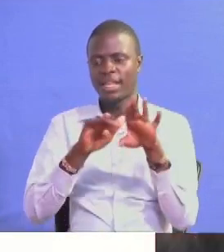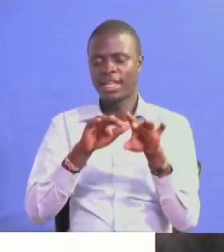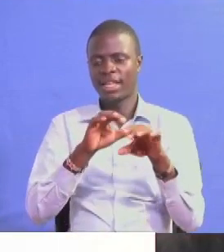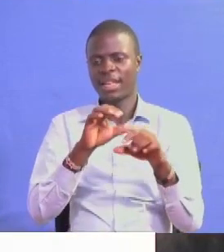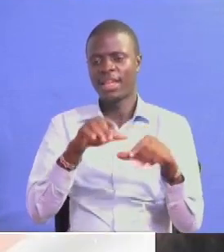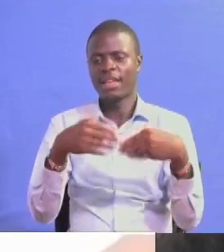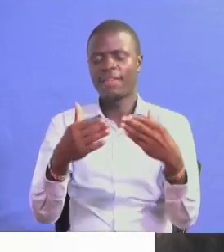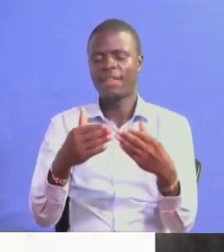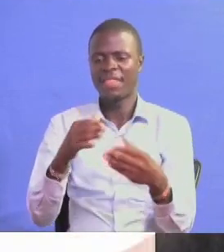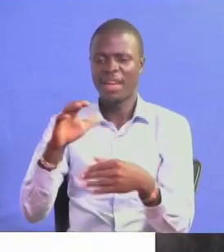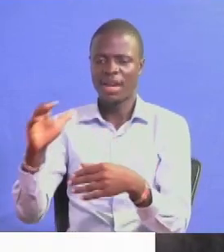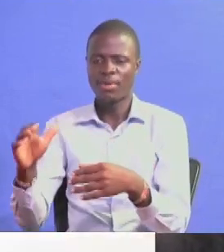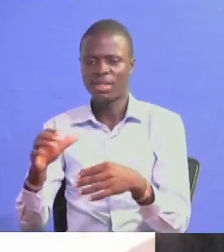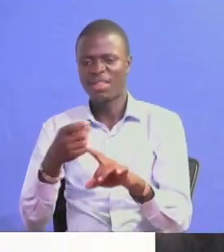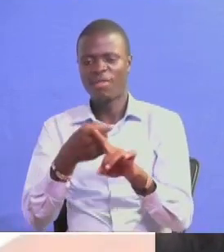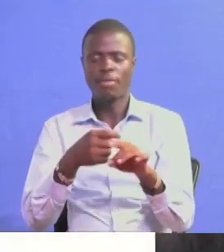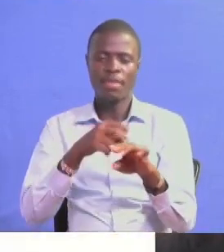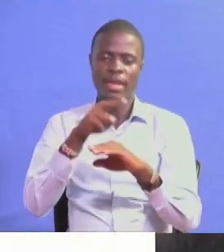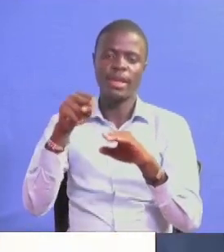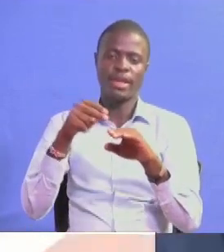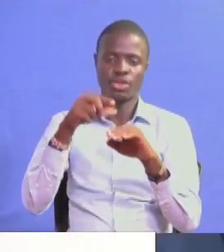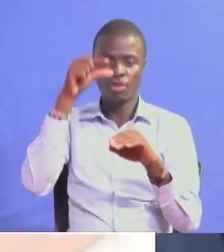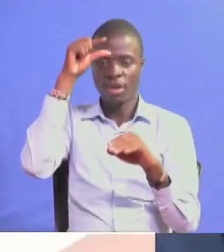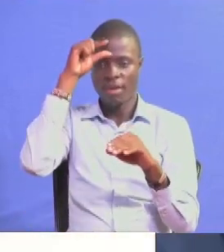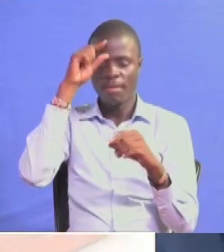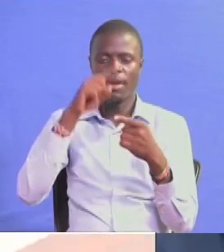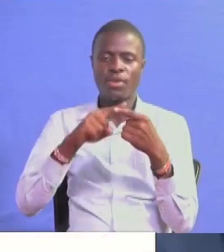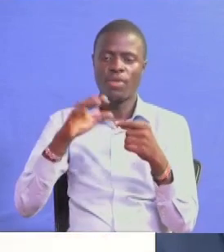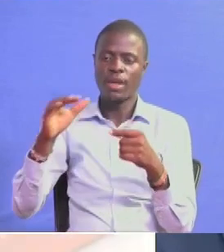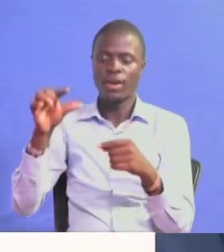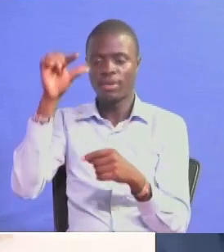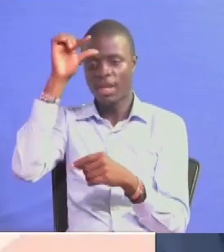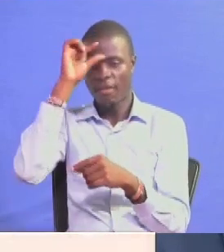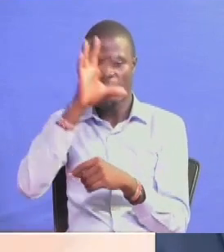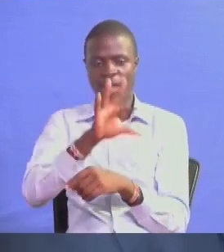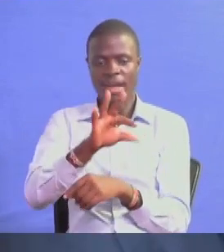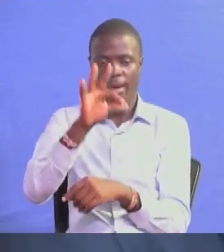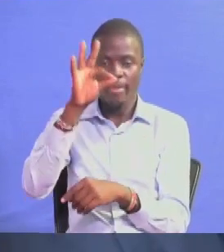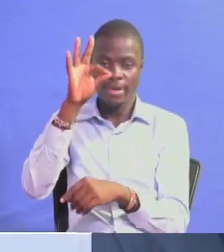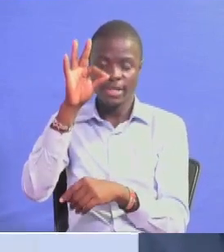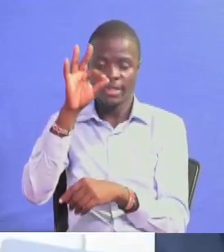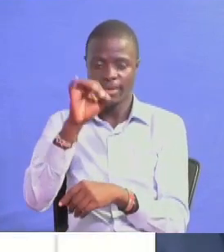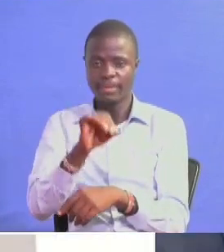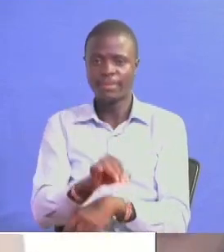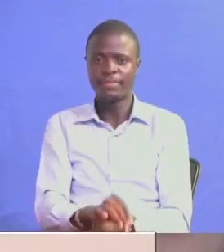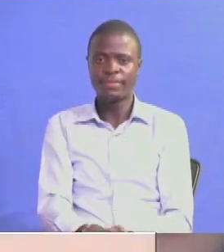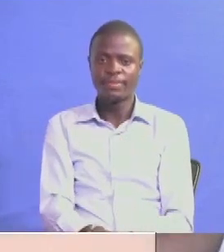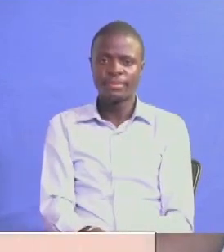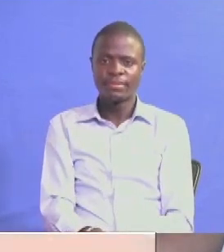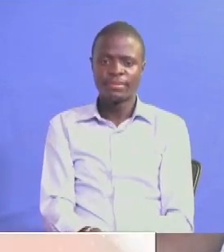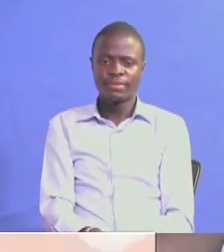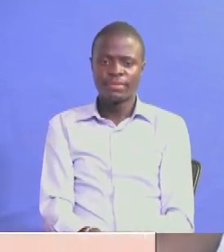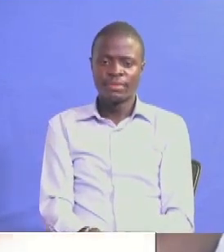majukumu kutoka kwa serikali Ya kitaifa Hadi serikali Za kaunti zilizochaguliwa dorodh musyoka runinga ya